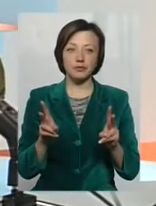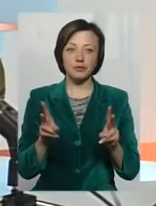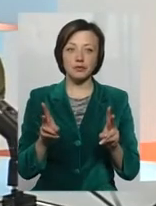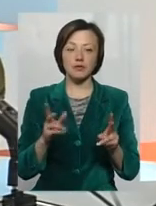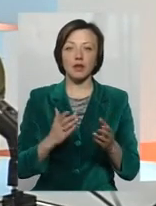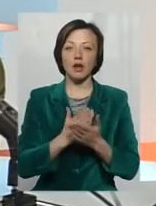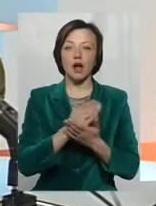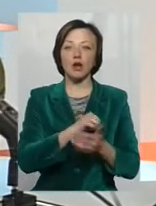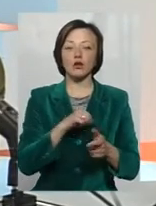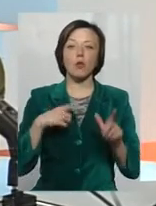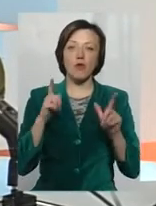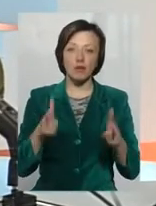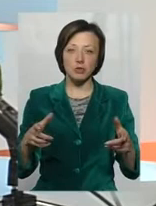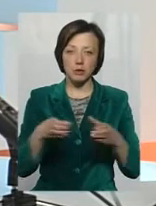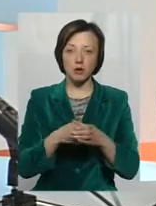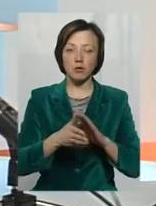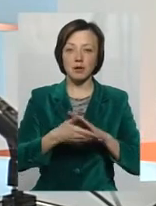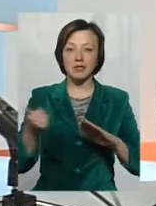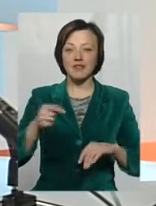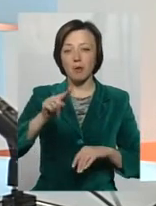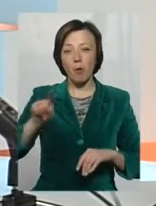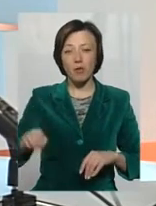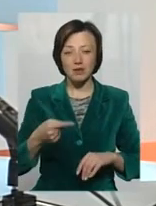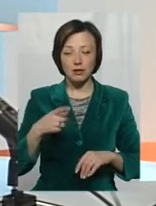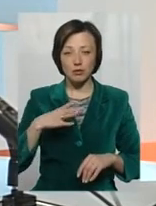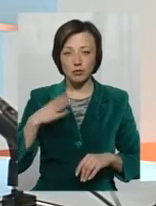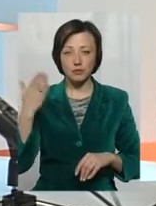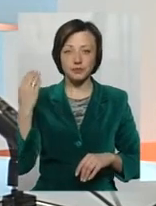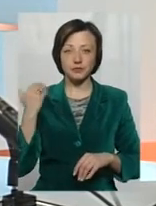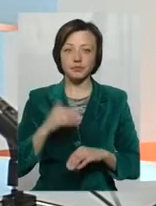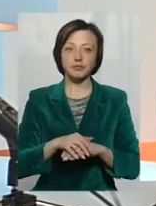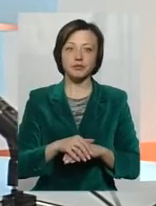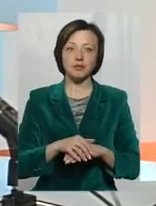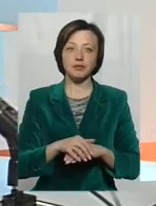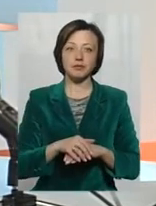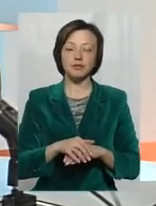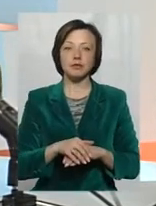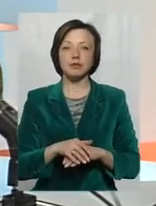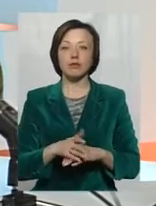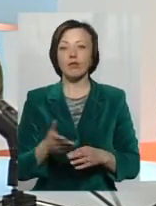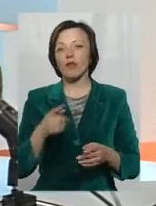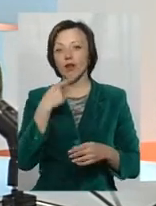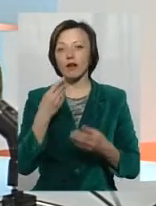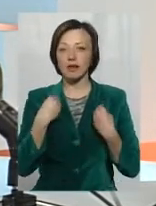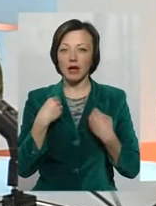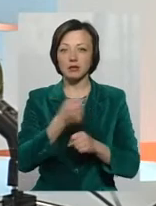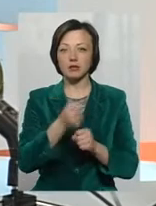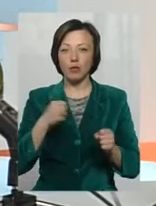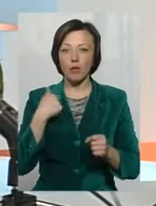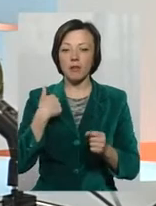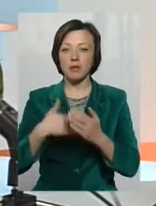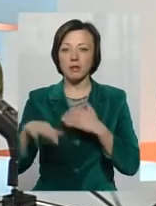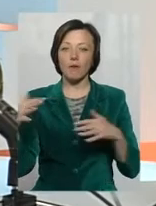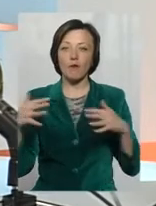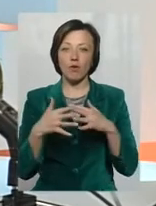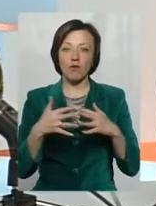в добровольчих батальйонах, були призвані по мобілізації. Так, для них було таке, дайте нам зброю в руки, і ми підемо воювати, і так